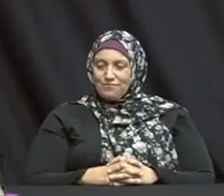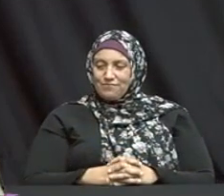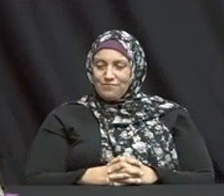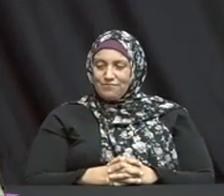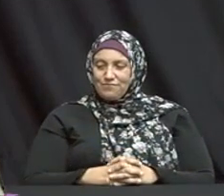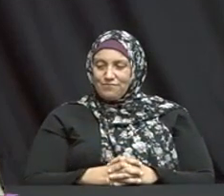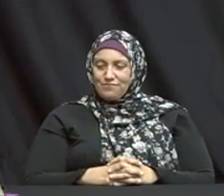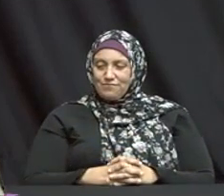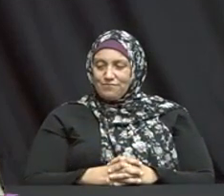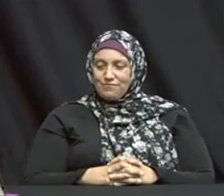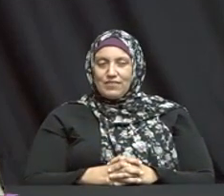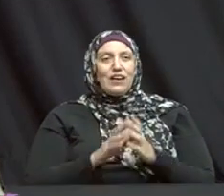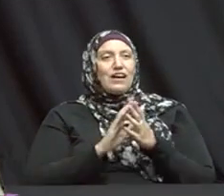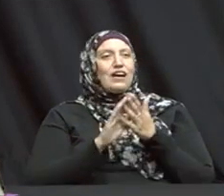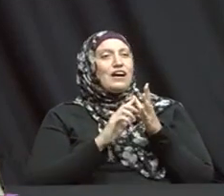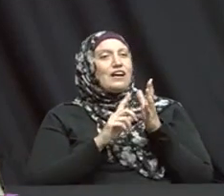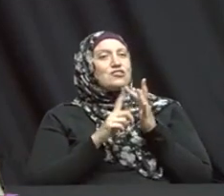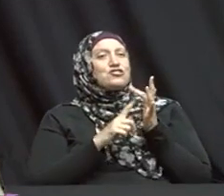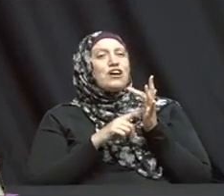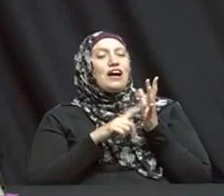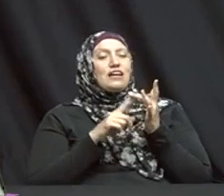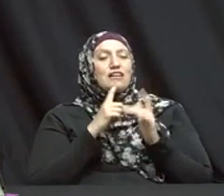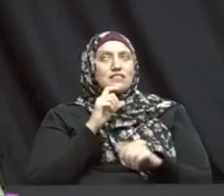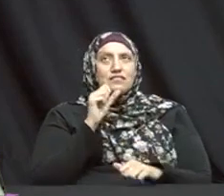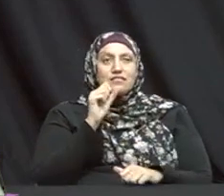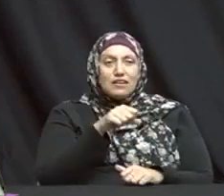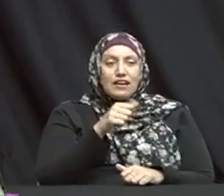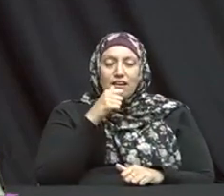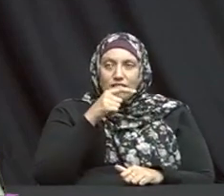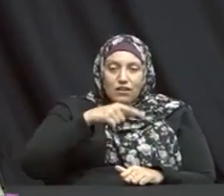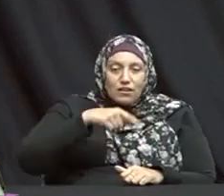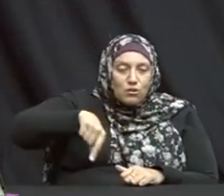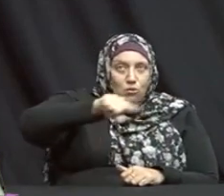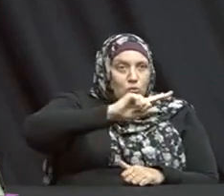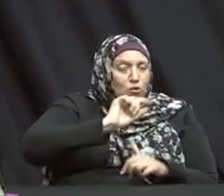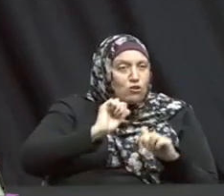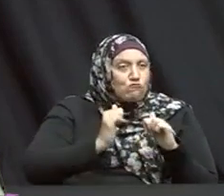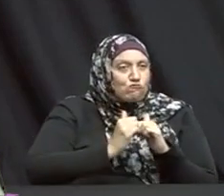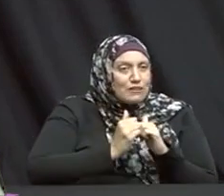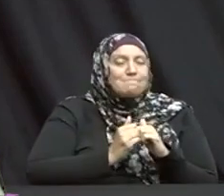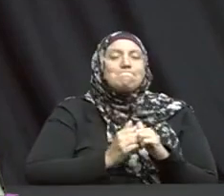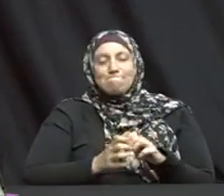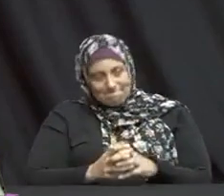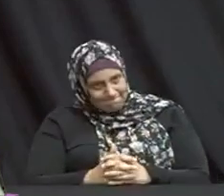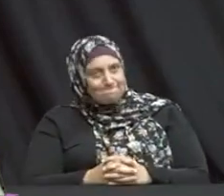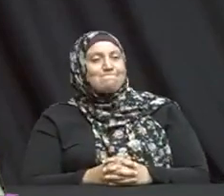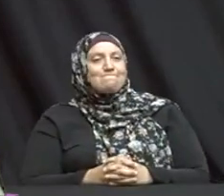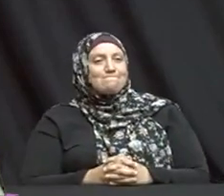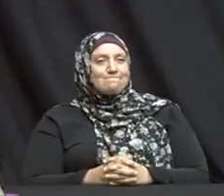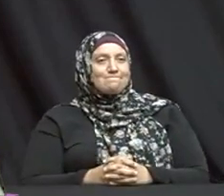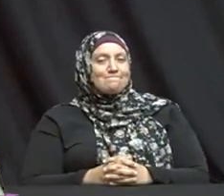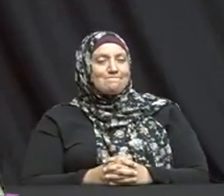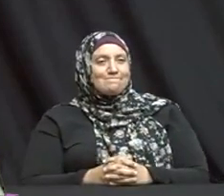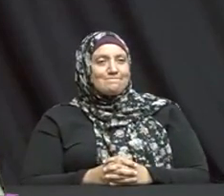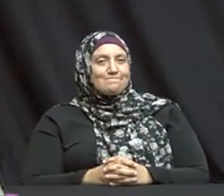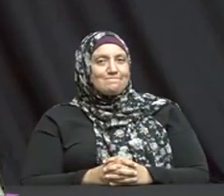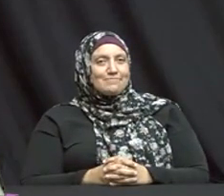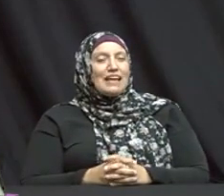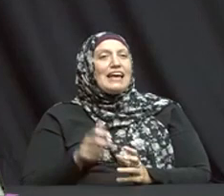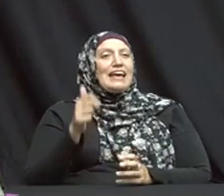heirs agree on it. If it's based on the agreement, because لَكُلِّ ذِي حَقٍ إِسْقَاطُ حَقٍ, it is my right and I'm willing to pass it to